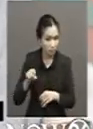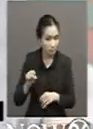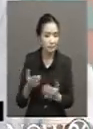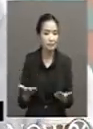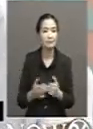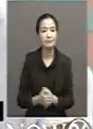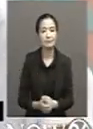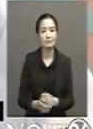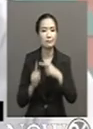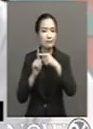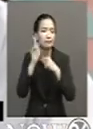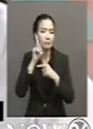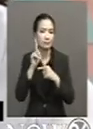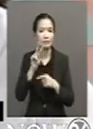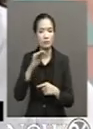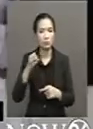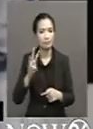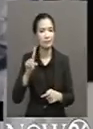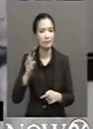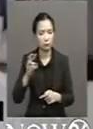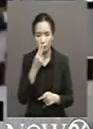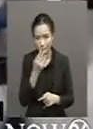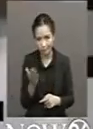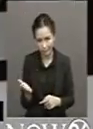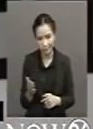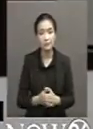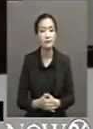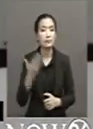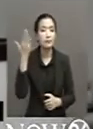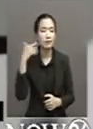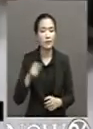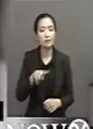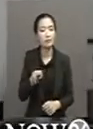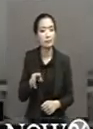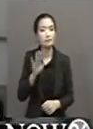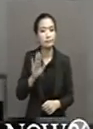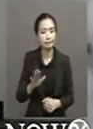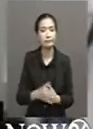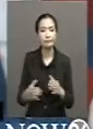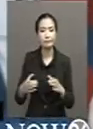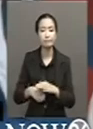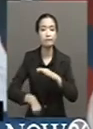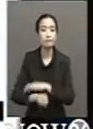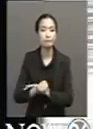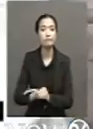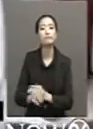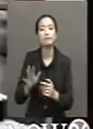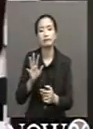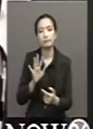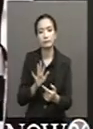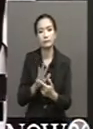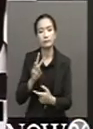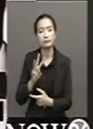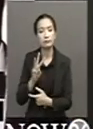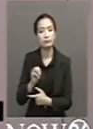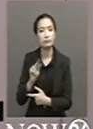ของพิกัดข่าวนาว26จะเกาะติดเรื่องนี้ใกล้ชิดครับ ครับเมื่อวานนี้นะฮะแฟนๆของแมนเชสเตอร์ยูไนเต็ดหรือว่าแมนยูนะฮะอาจจะได้เห็นภ